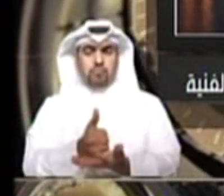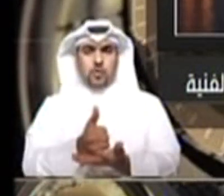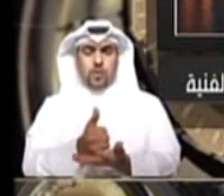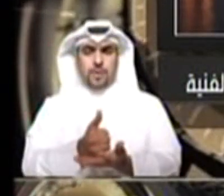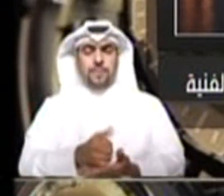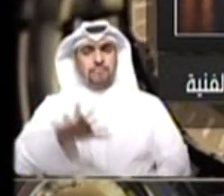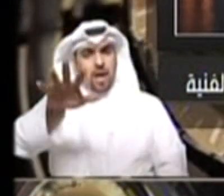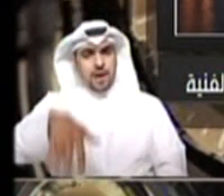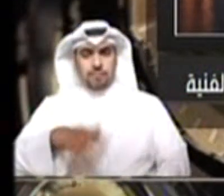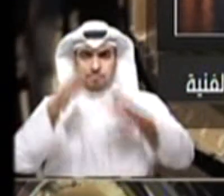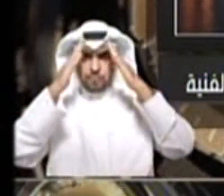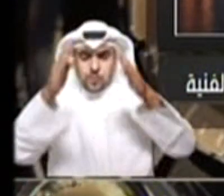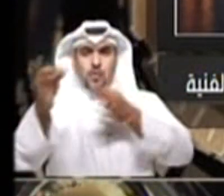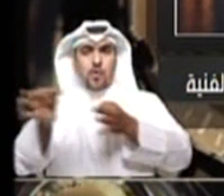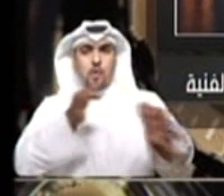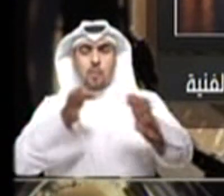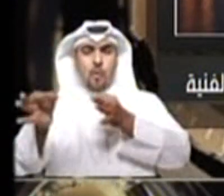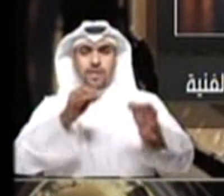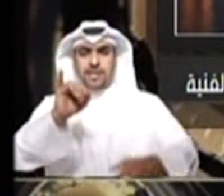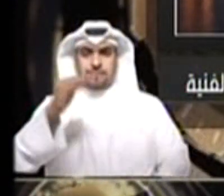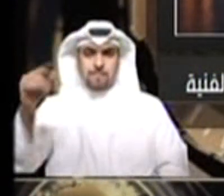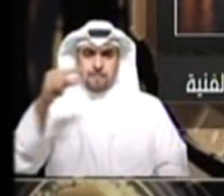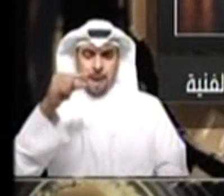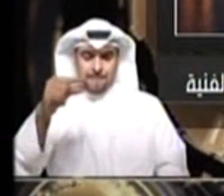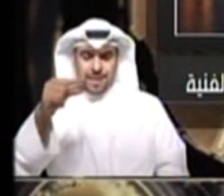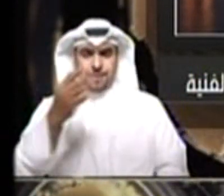مهندس محمد العنزي، شكرا لوجودك معنا. مشاهدينا الكرام، كان معنا